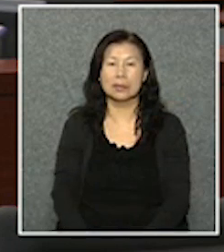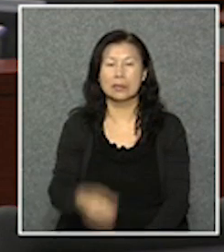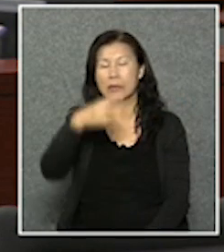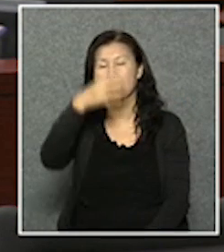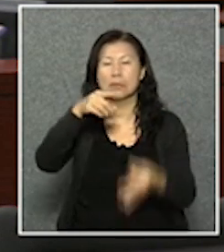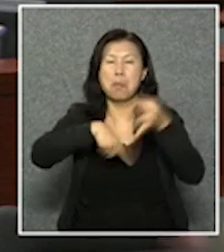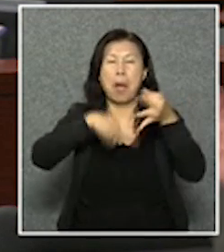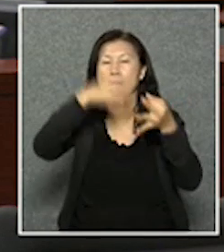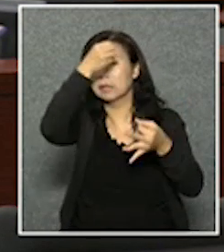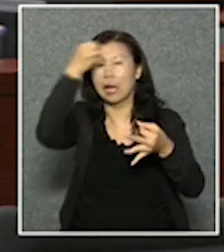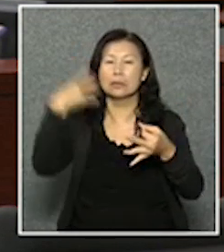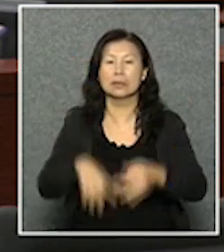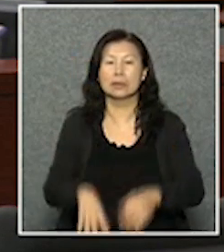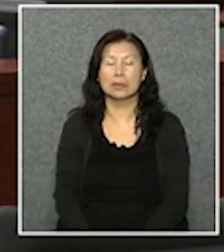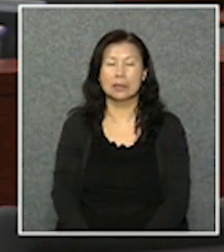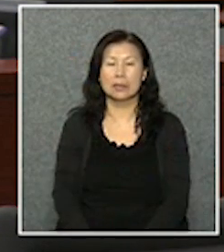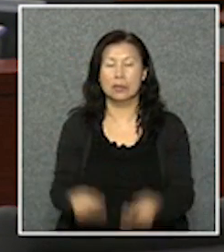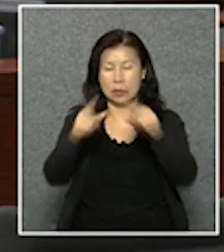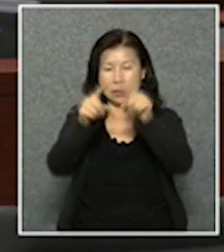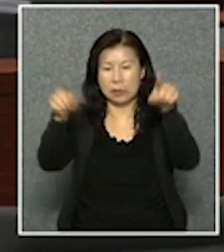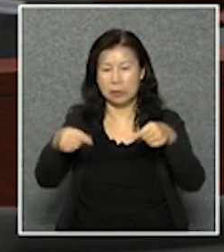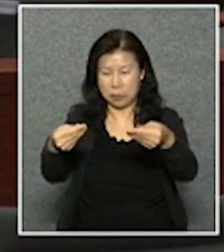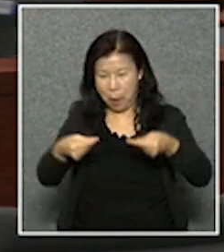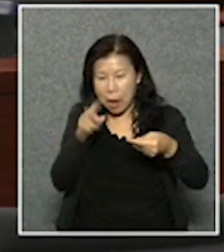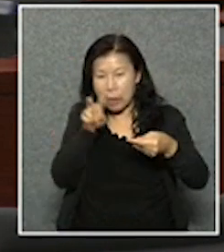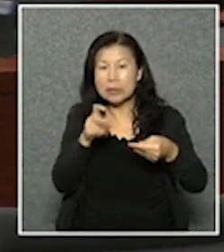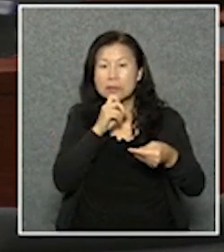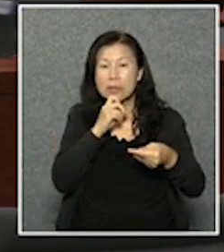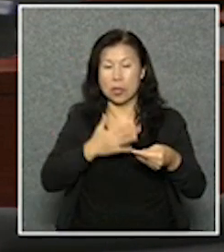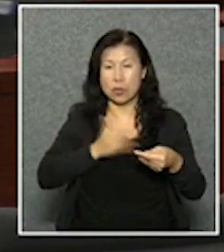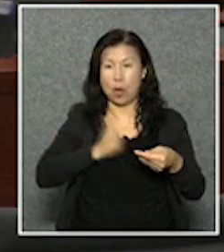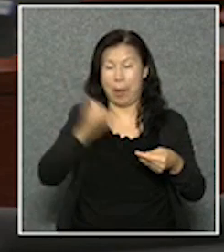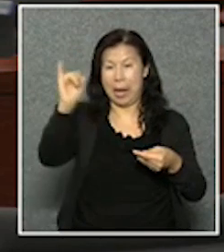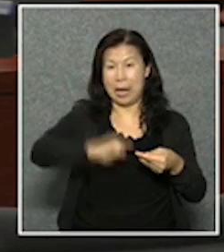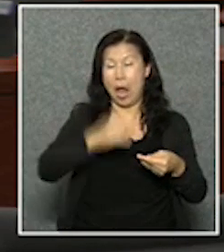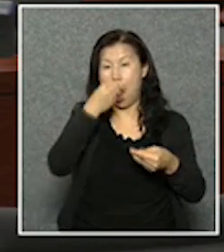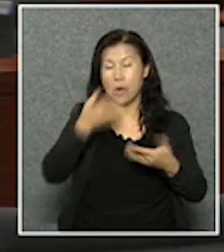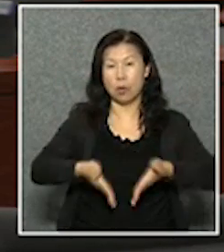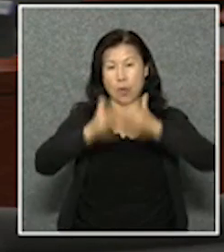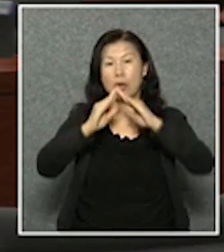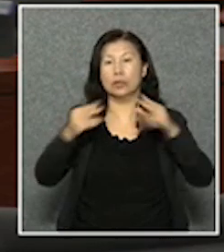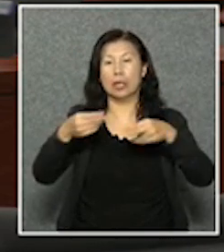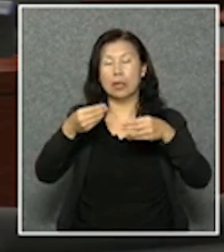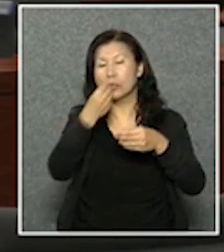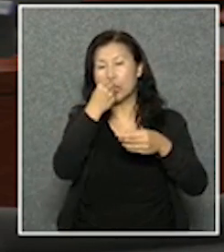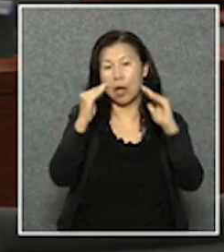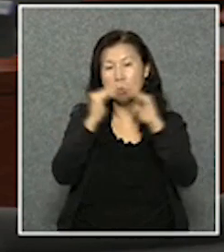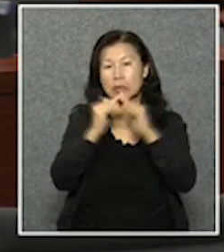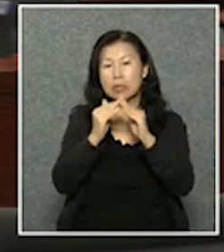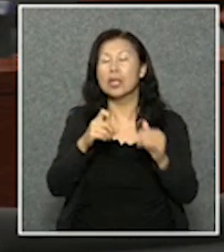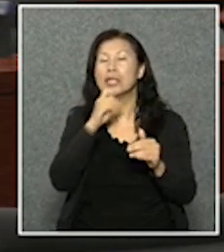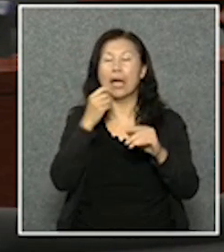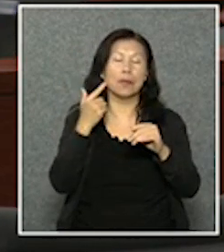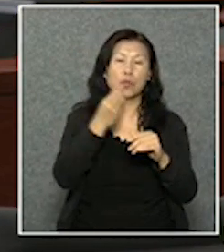咩金咁樣嘅，咁咧就睇收到份資料咧，話佢而家嚟香港都開咗啦嚇，咁啊所以香港咧確實係